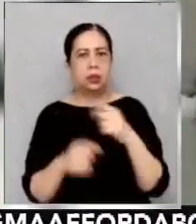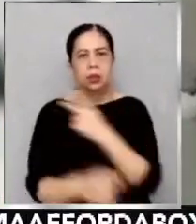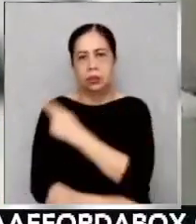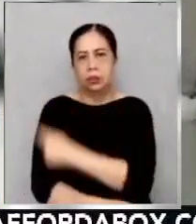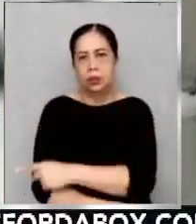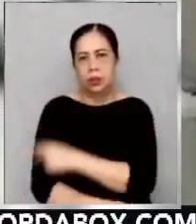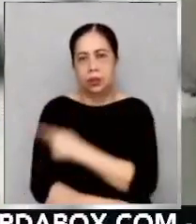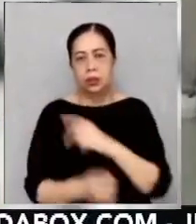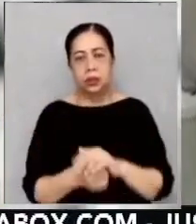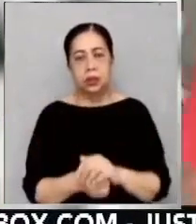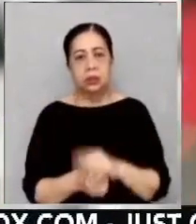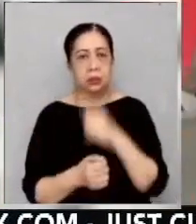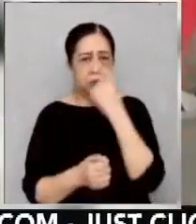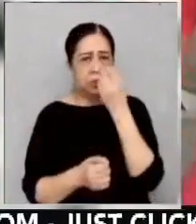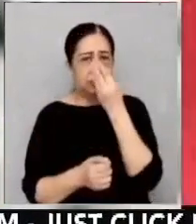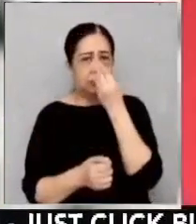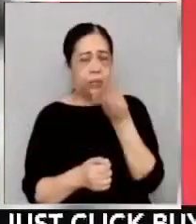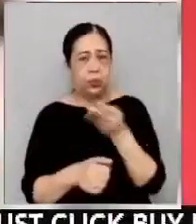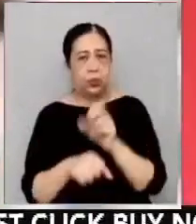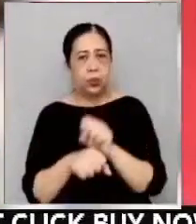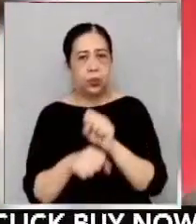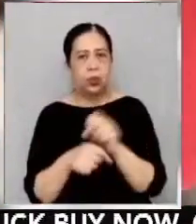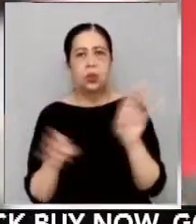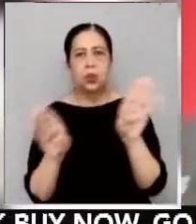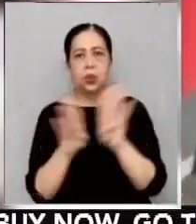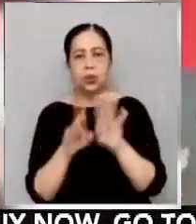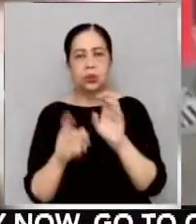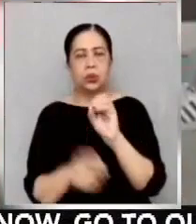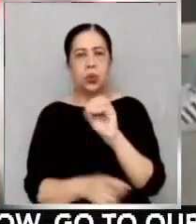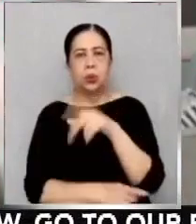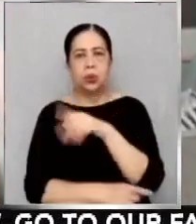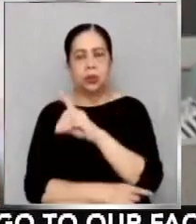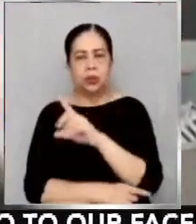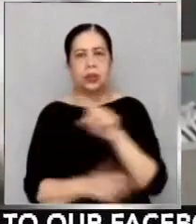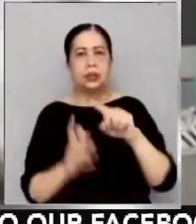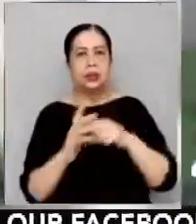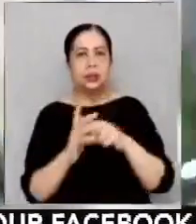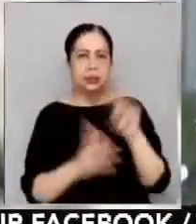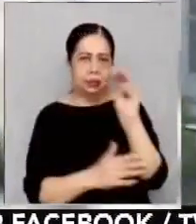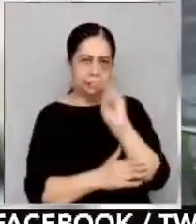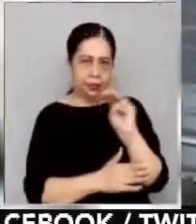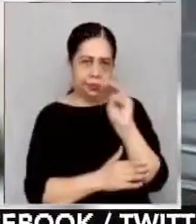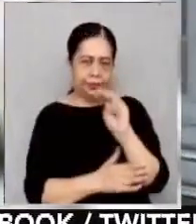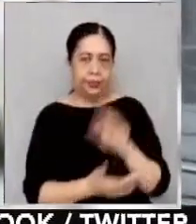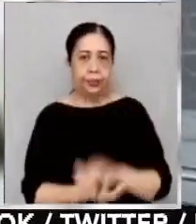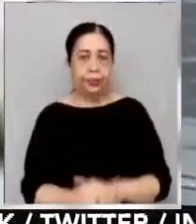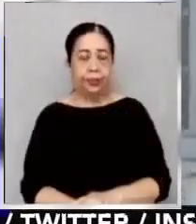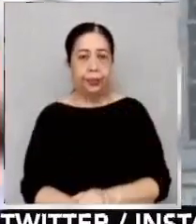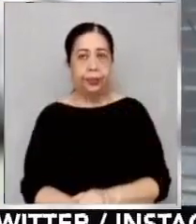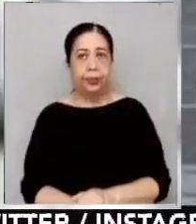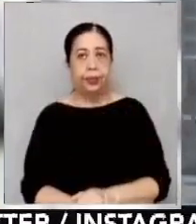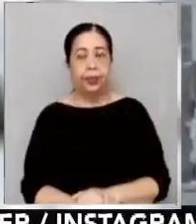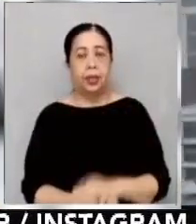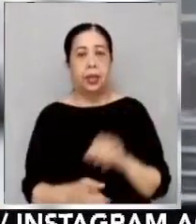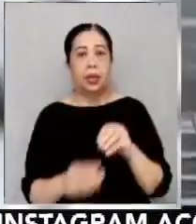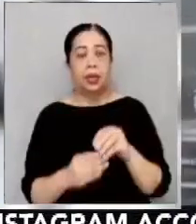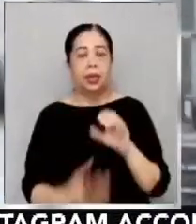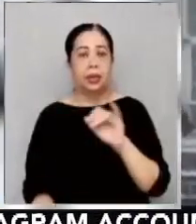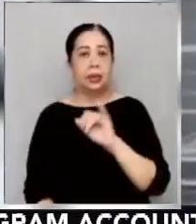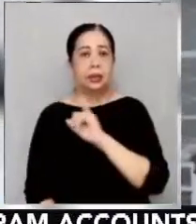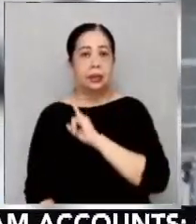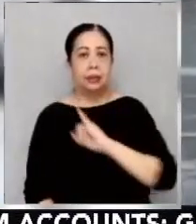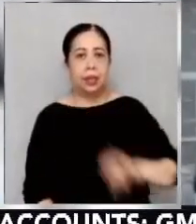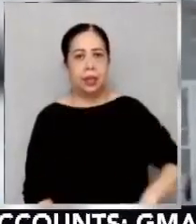At dahil kakaunti ang naka-duty, isasara muna ang outpatient department simula Lunes. Sa Kabatuan, Isabela, mandatory na ulit